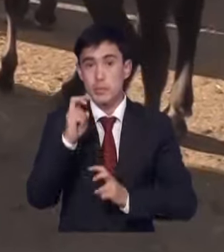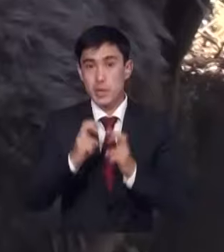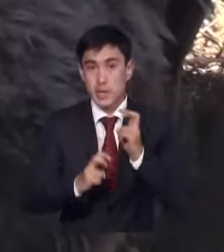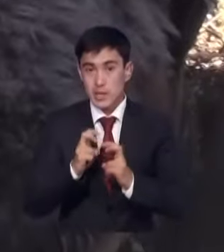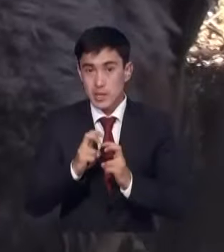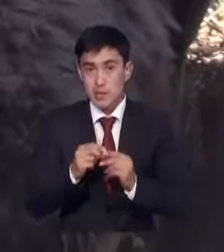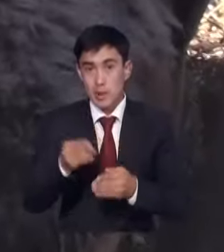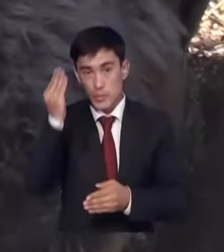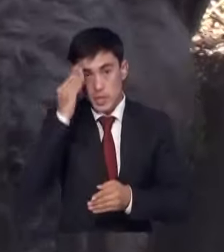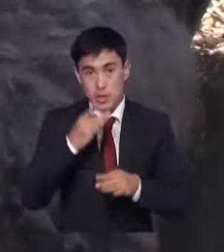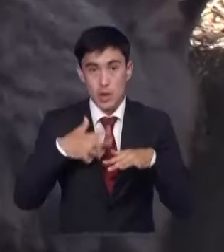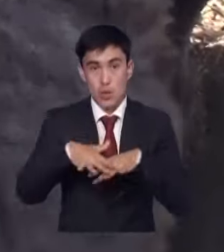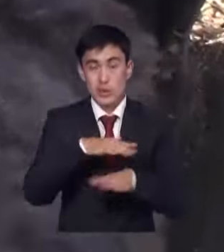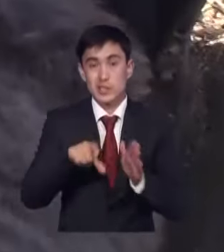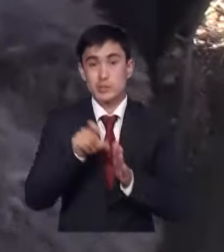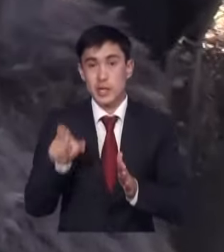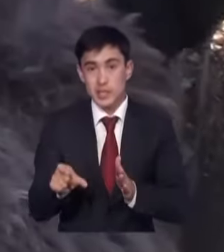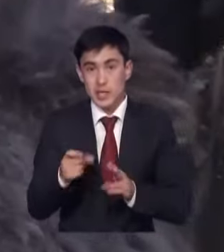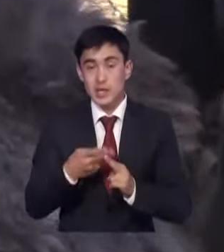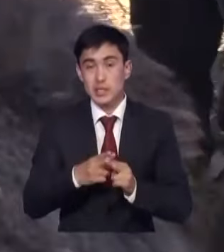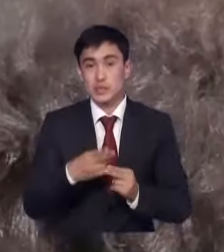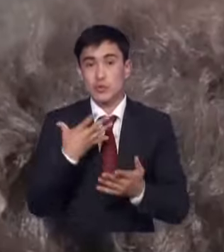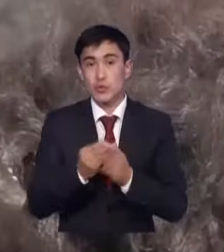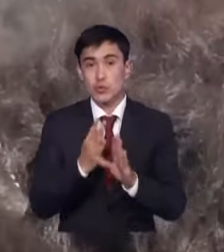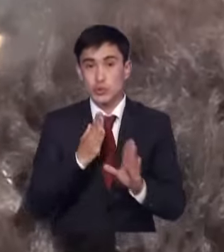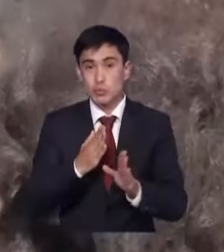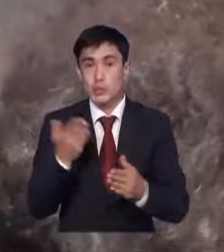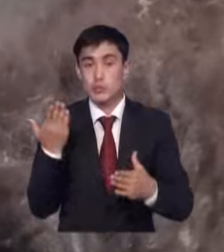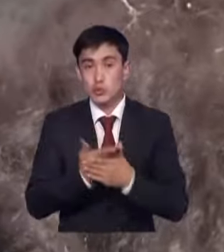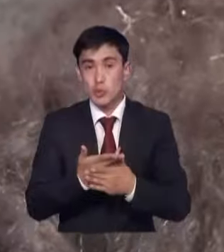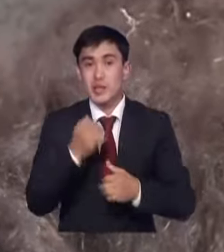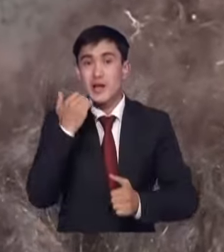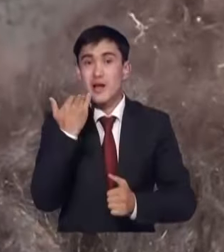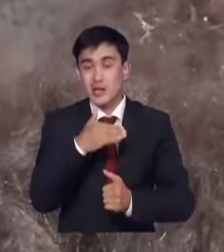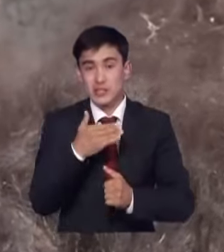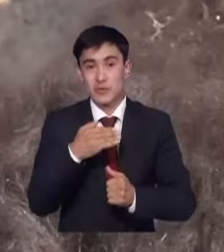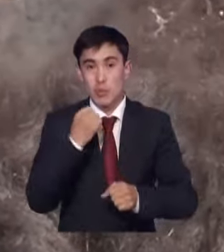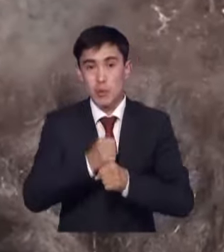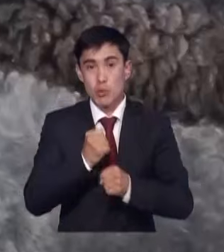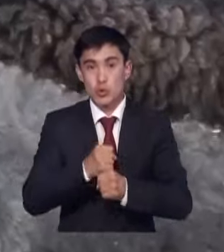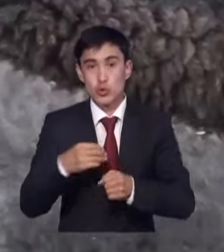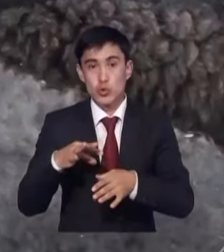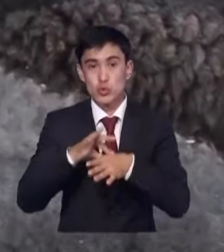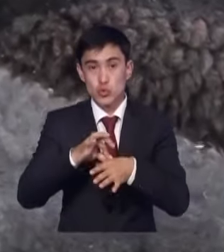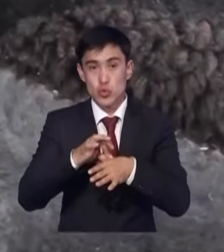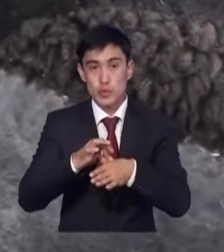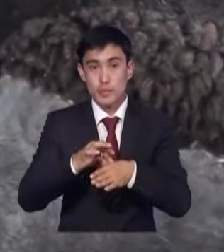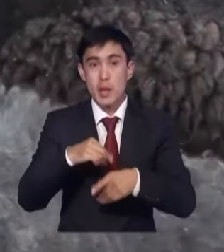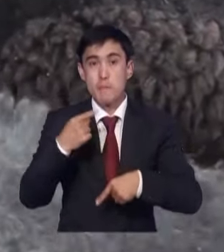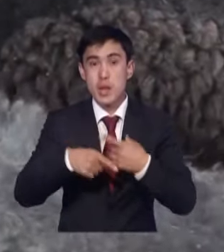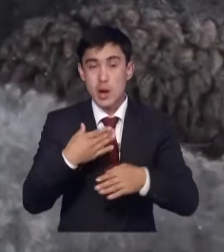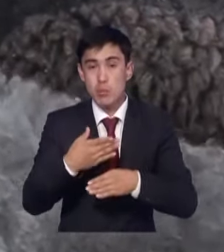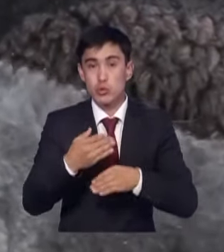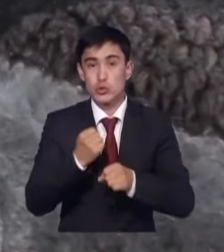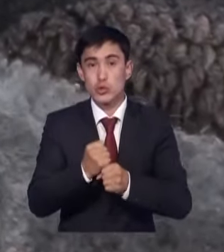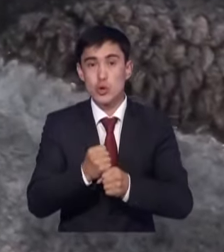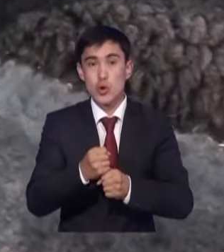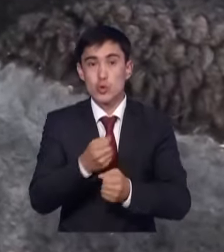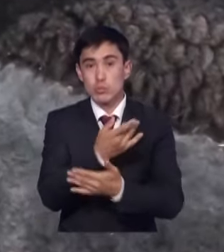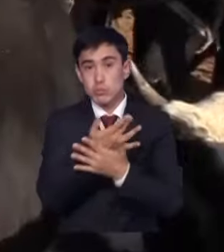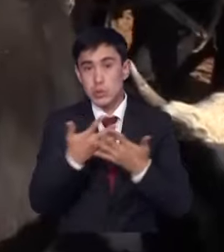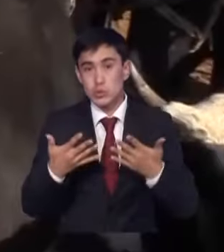предприятий. По мнению народных избранников, это в свою очередь поспособствует качественной обработки шкур, переработки субпродуктов